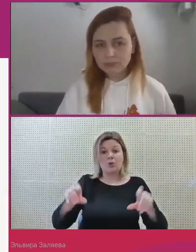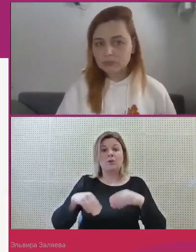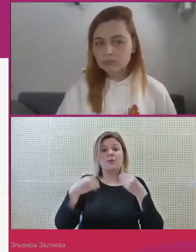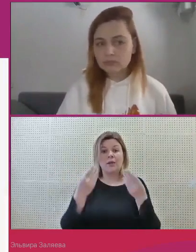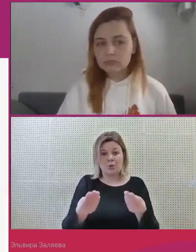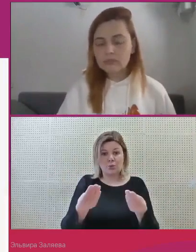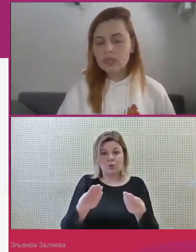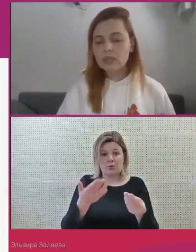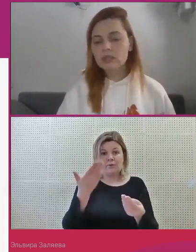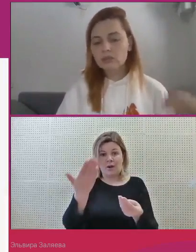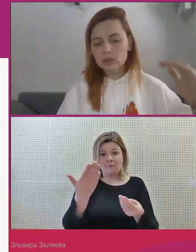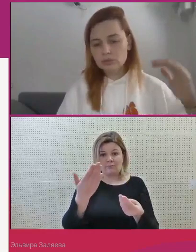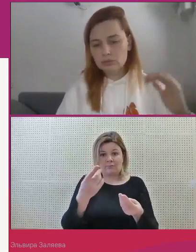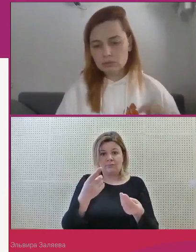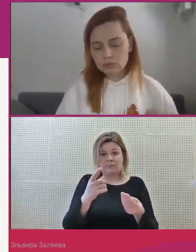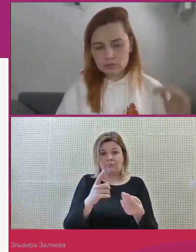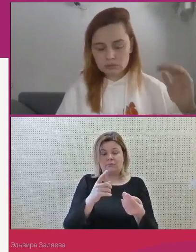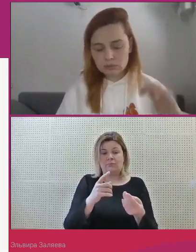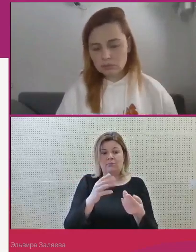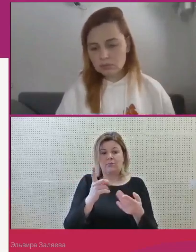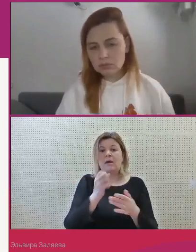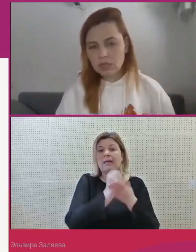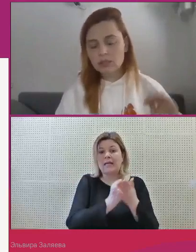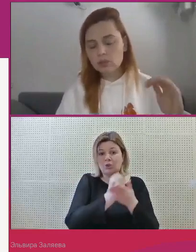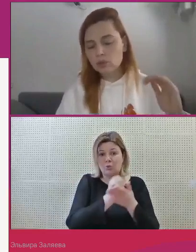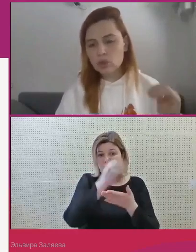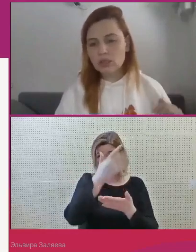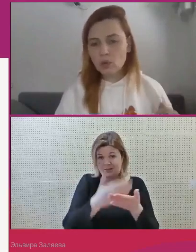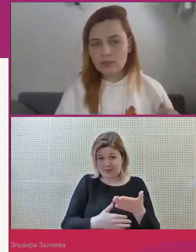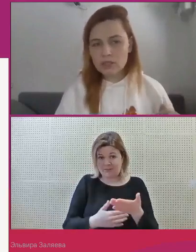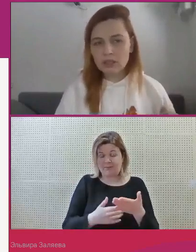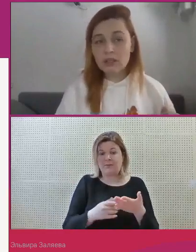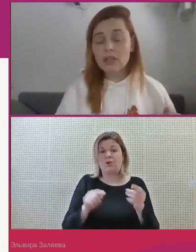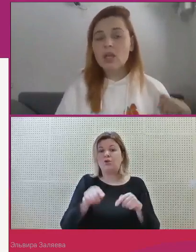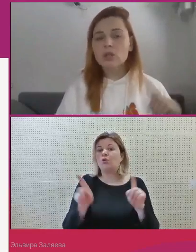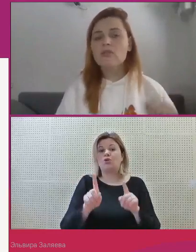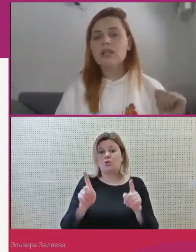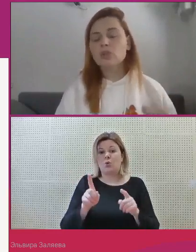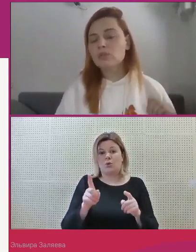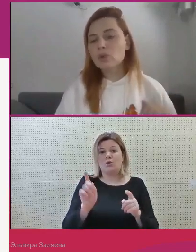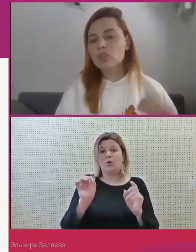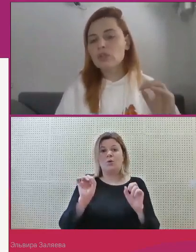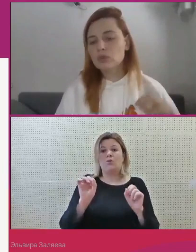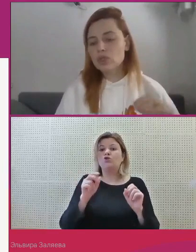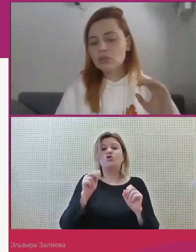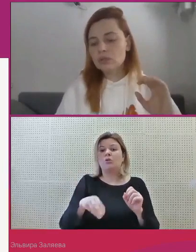пункты, то есть, да, то, что они могут вам закрывать. Но